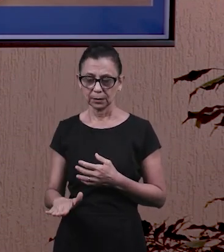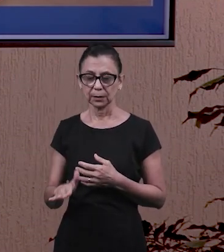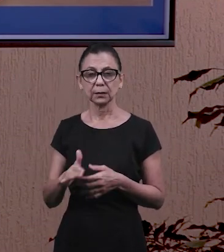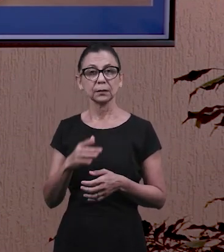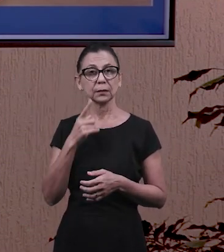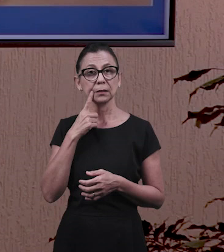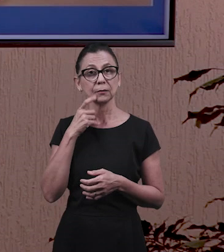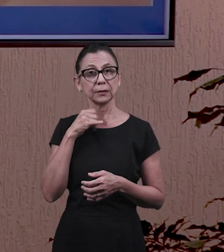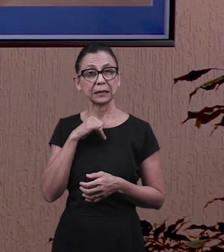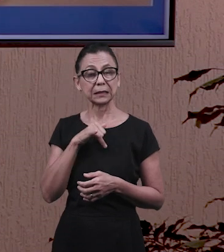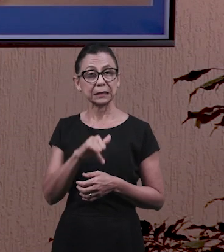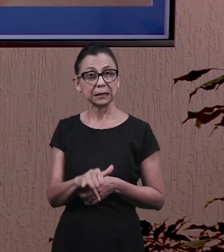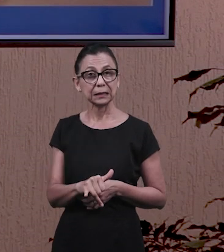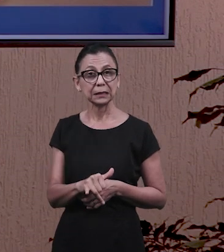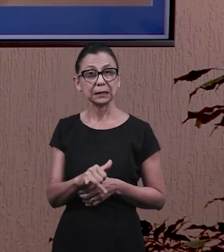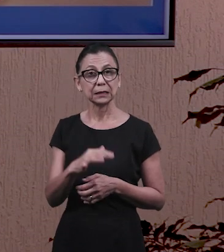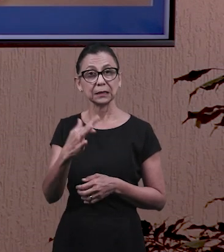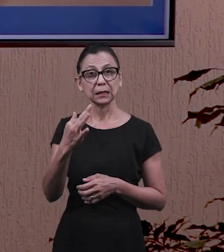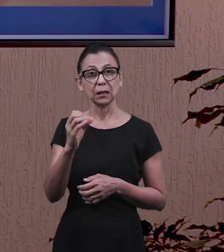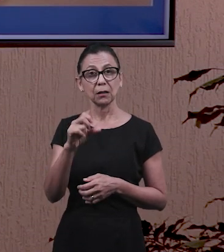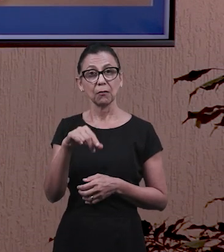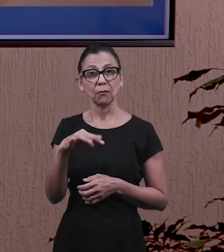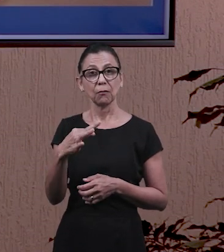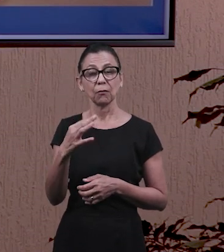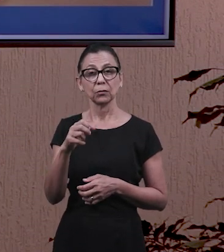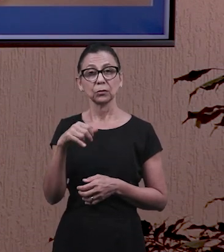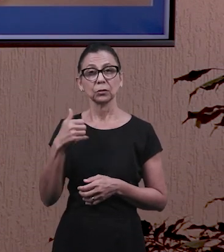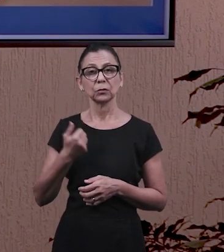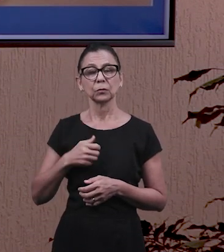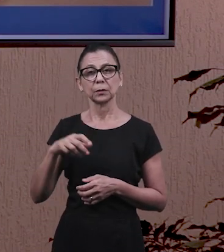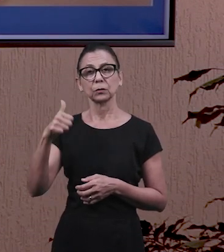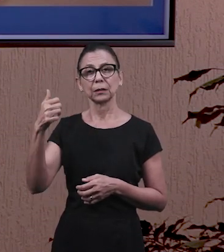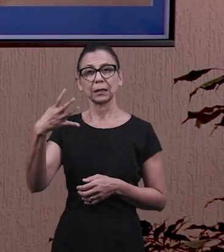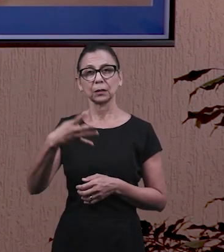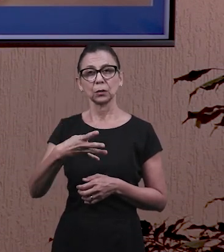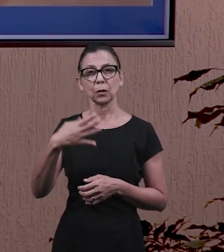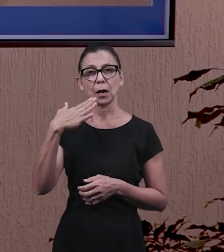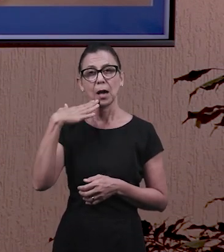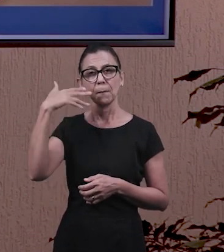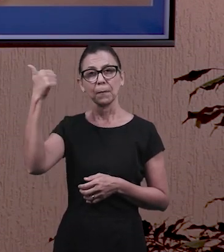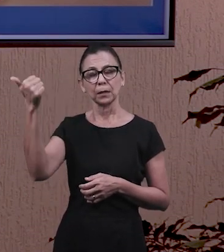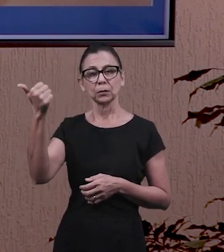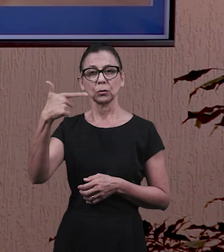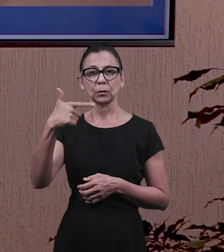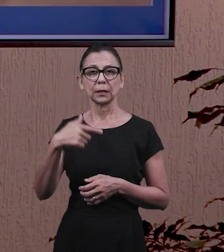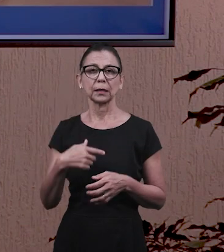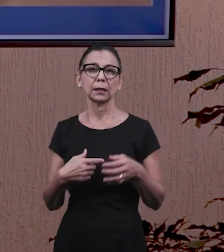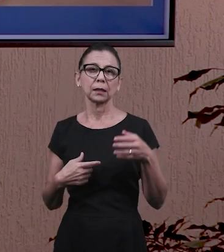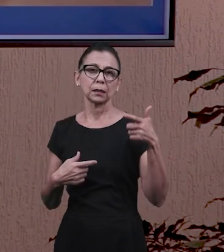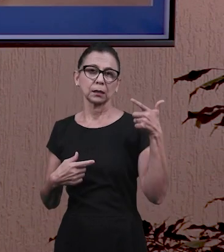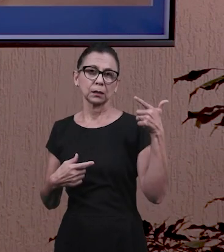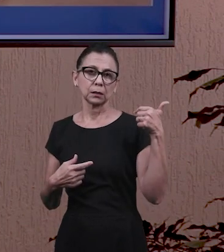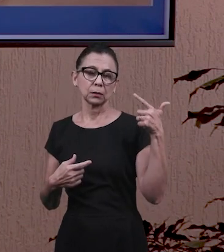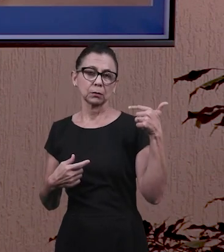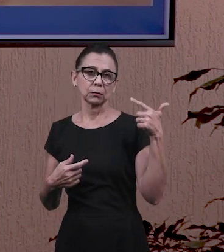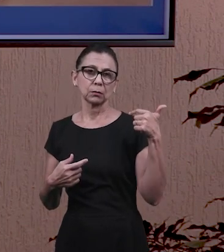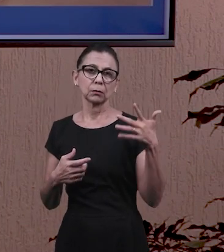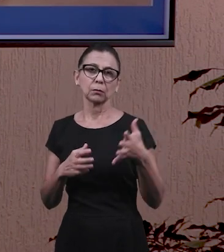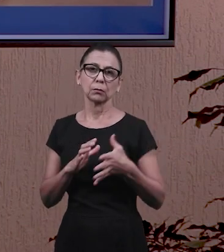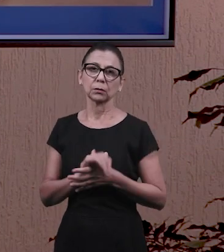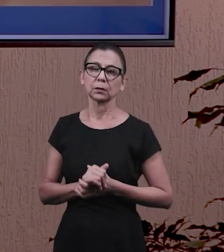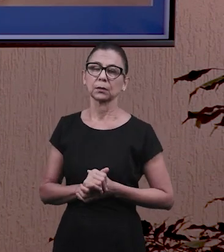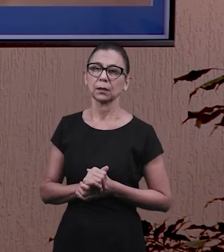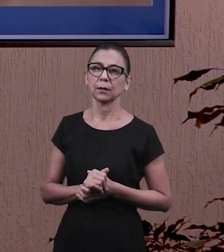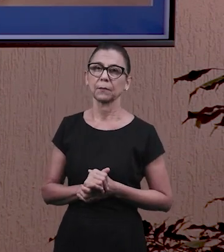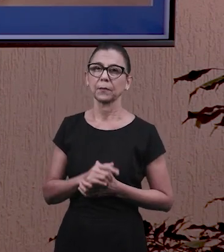Donc le type de lettre Arial, Arial ou Time, ou voit si la taille 14 est plus confortable. Éviter